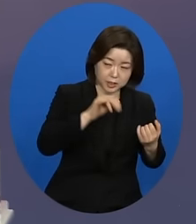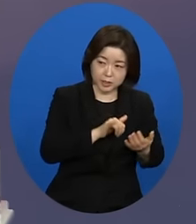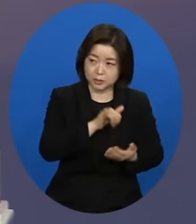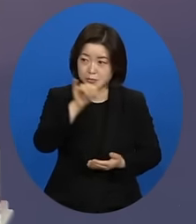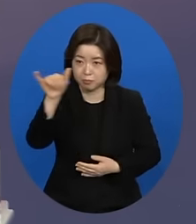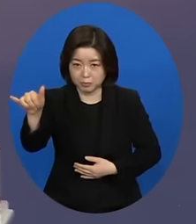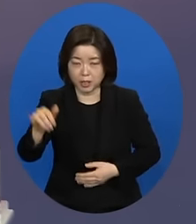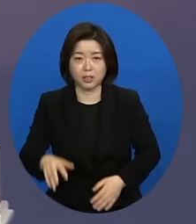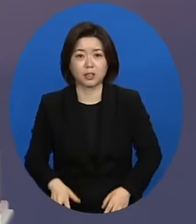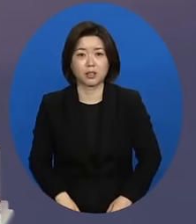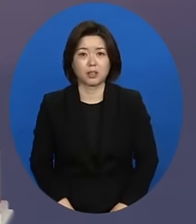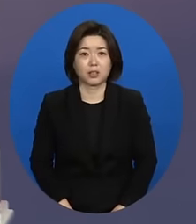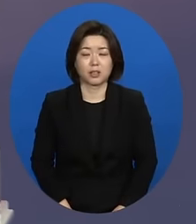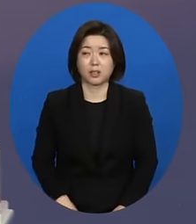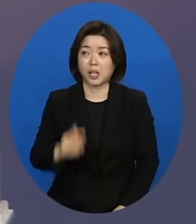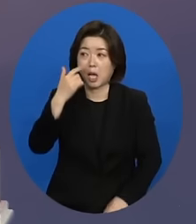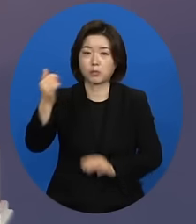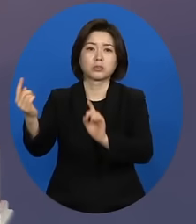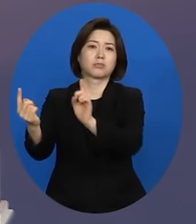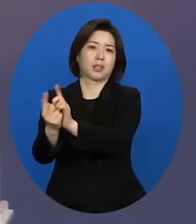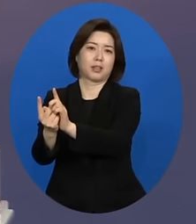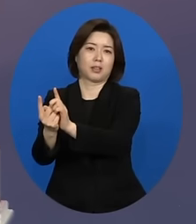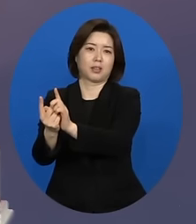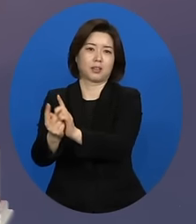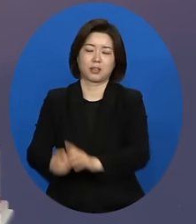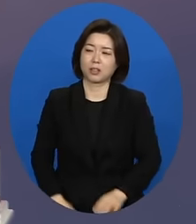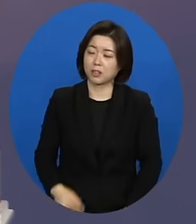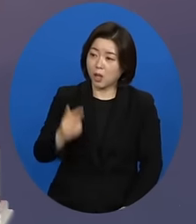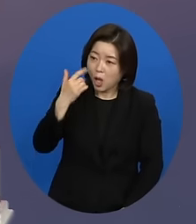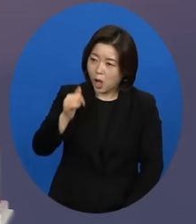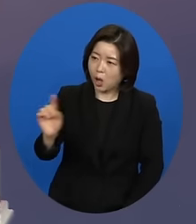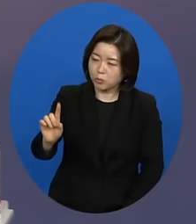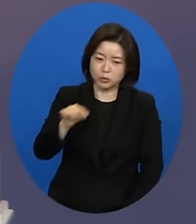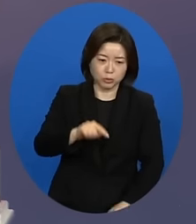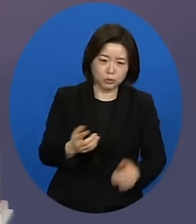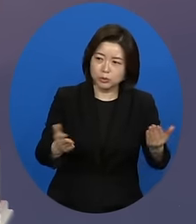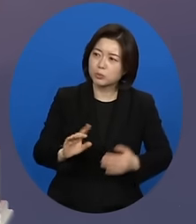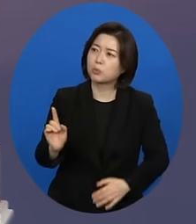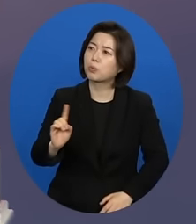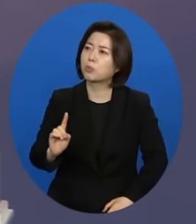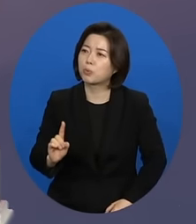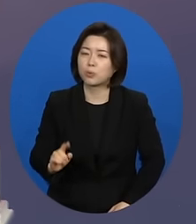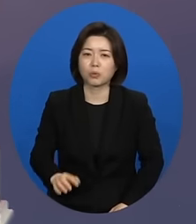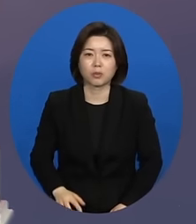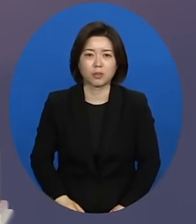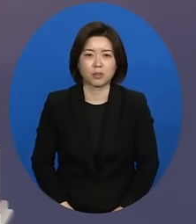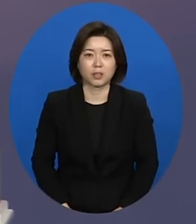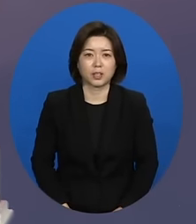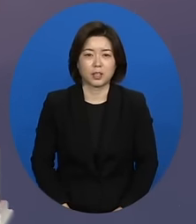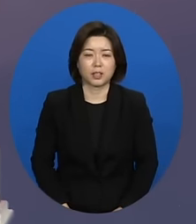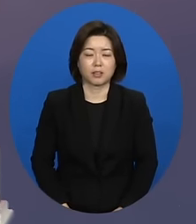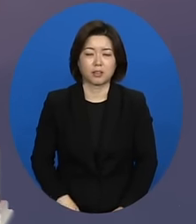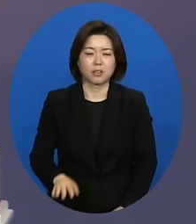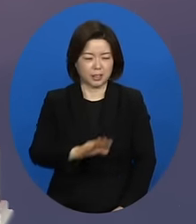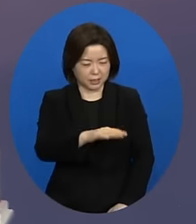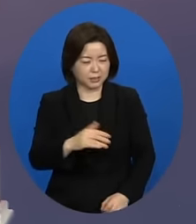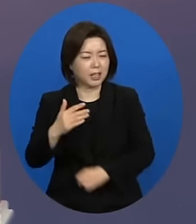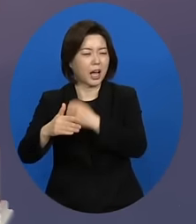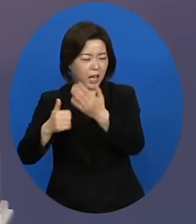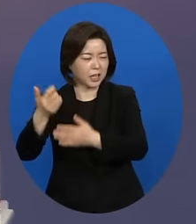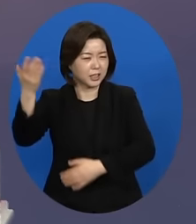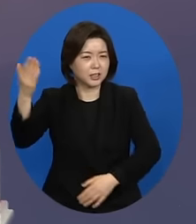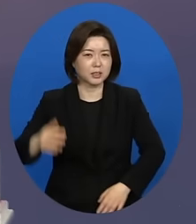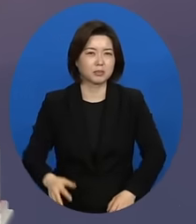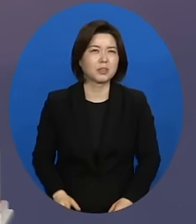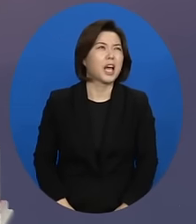아버지를 만났어요. 아버지, 왜? 어떻게 해서 이 일이 일어났어요? 하나님이 하셨어. 아유,